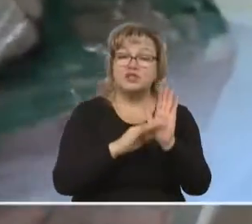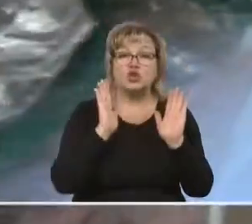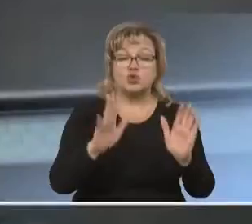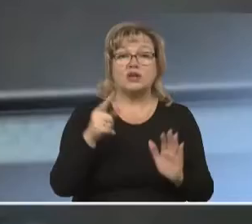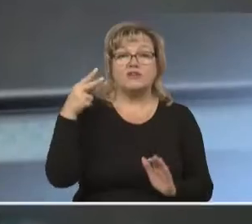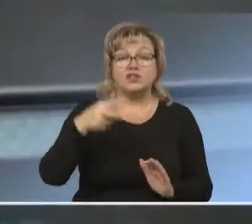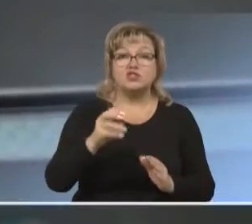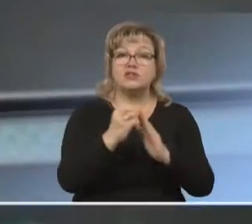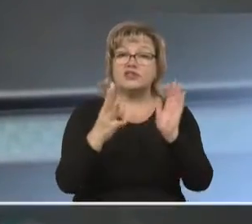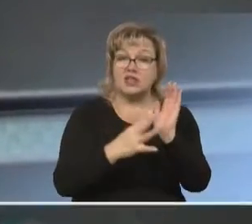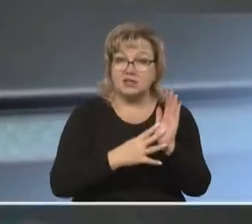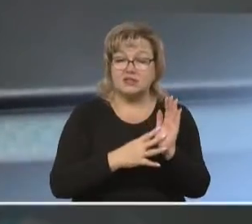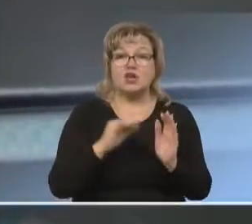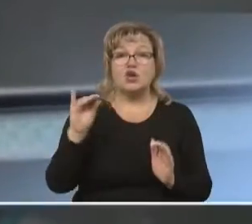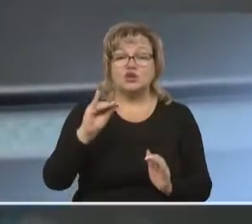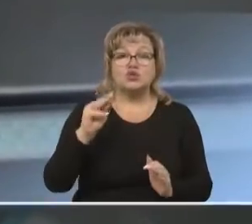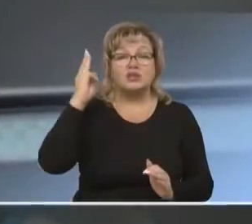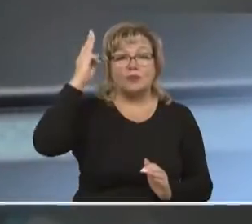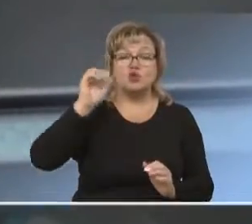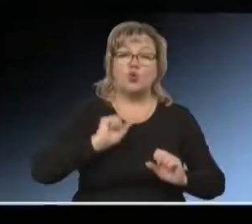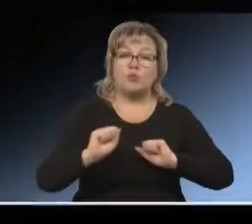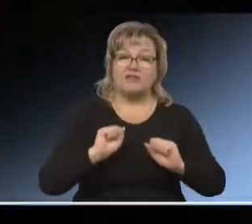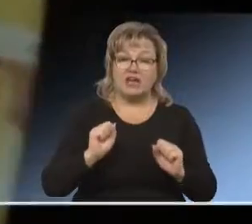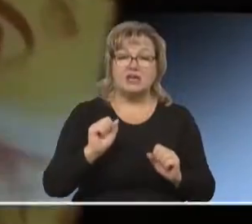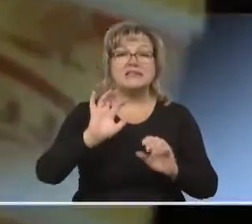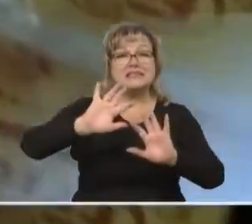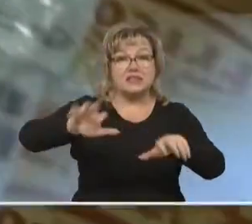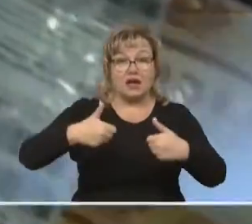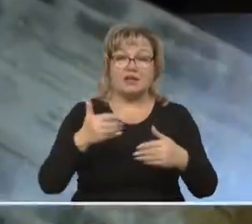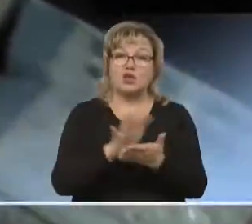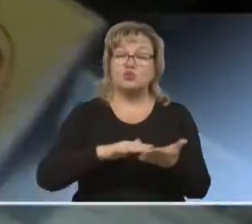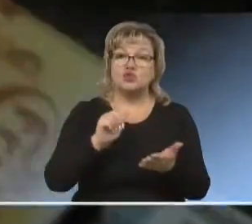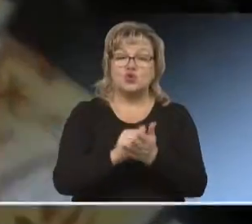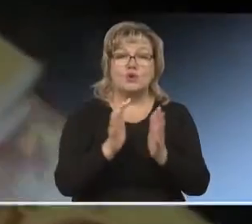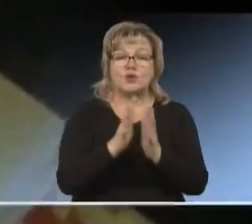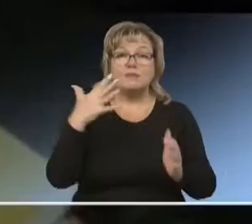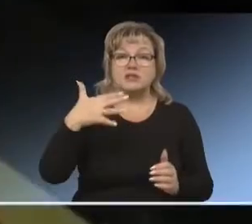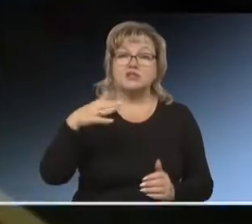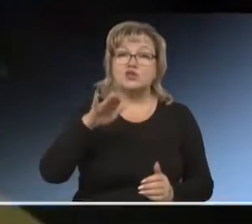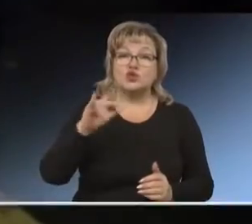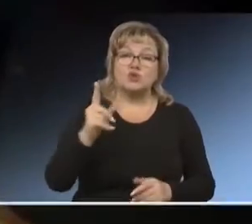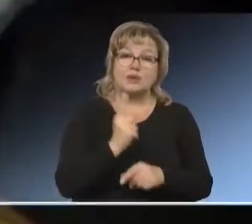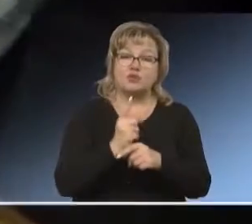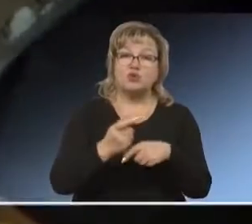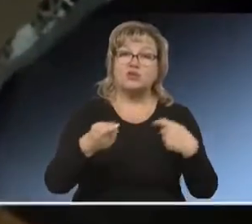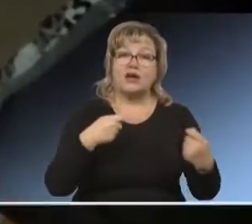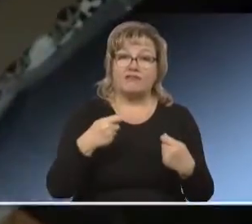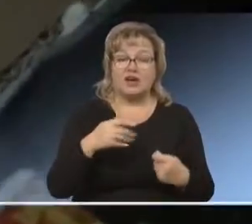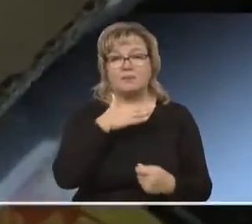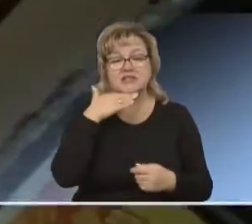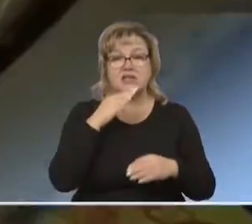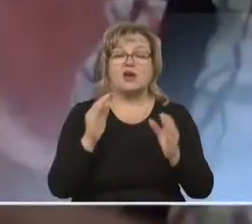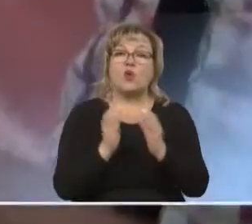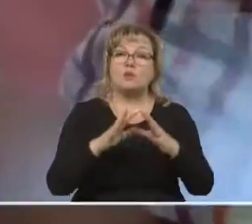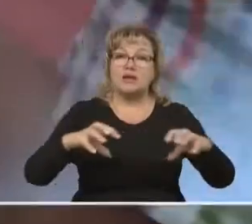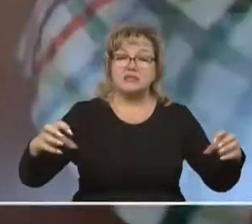за 2019 Южное таможенное управление изъяло и уничтожило больше 50 тонн запрещенных товаров. Мясные и